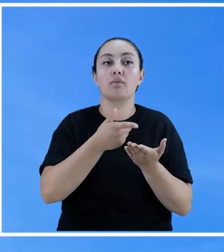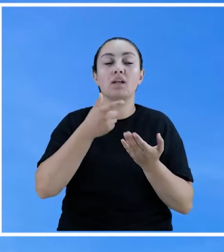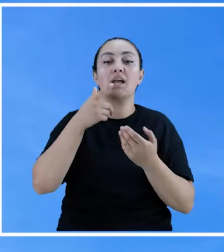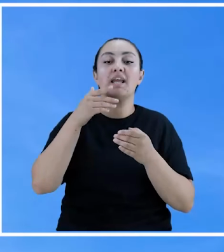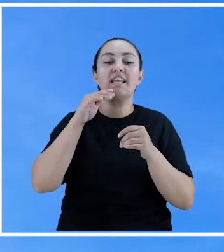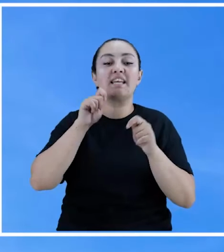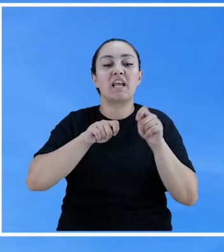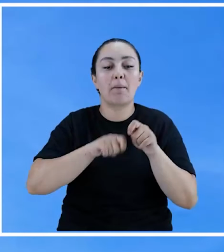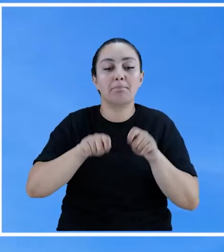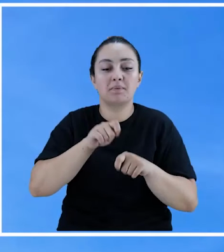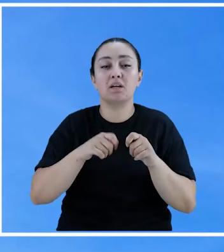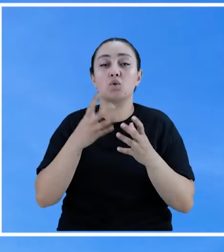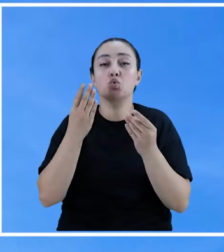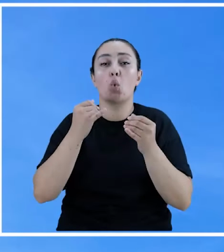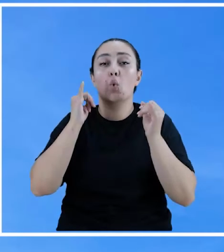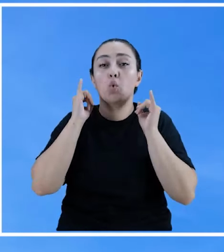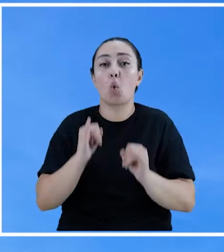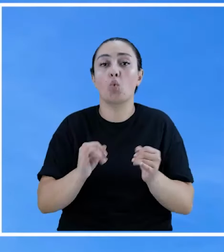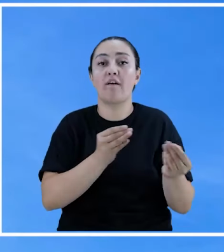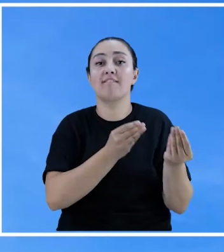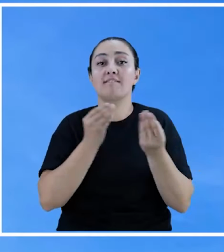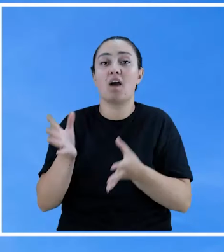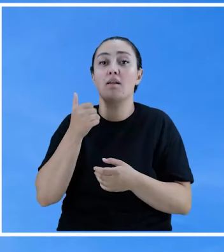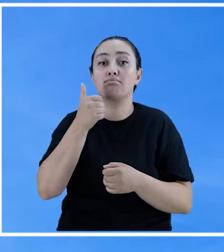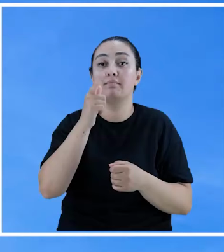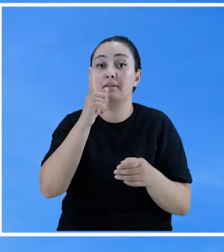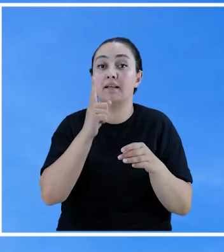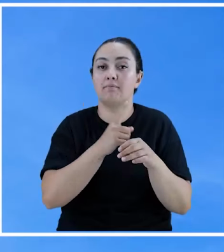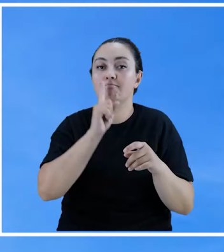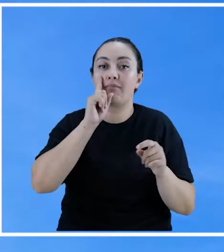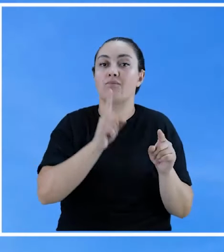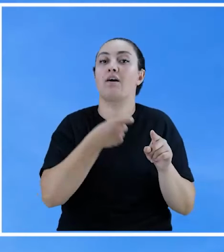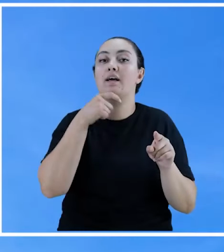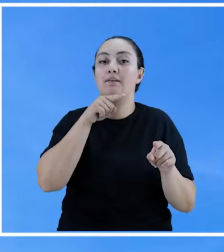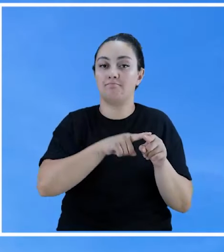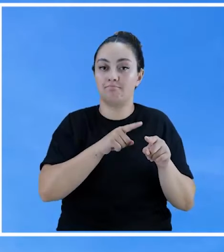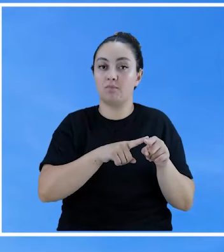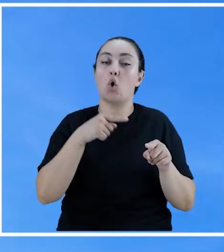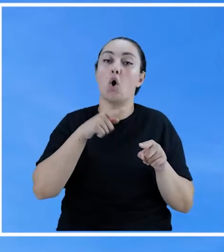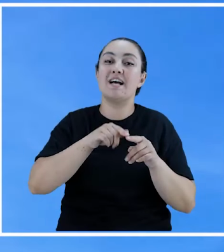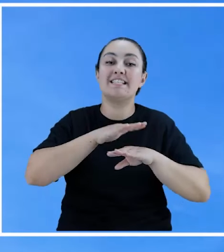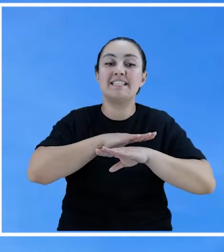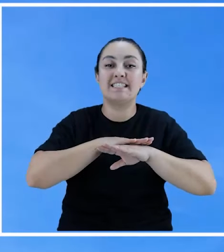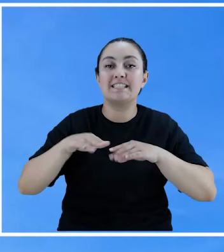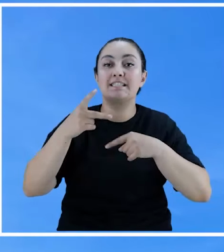bunun yapılara ağır hasarlar verebileceği görüldüğü için yeniden